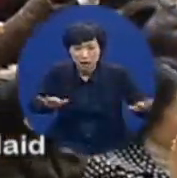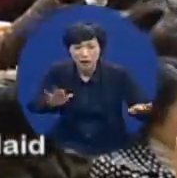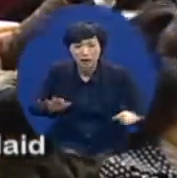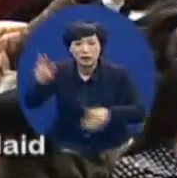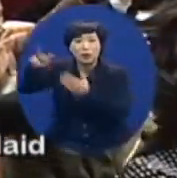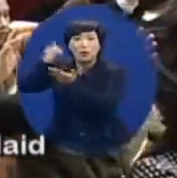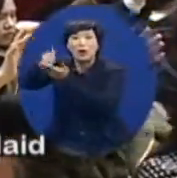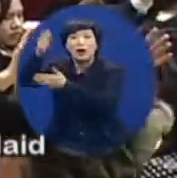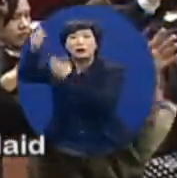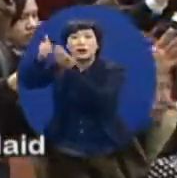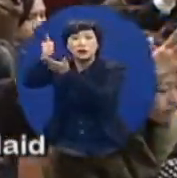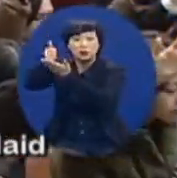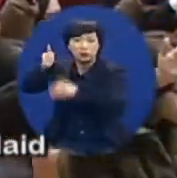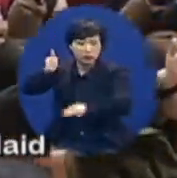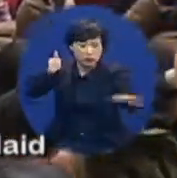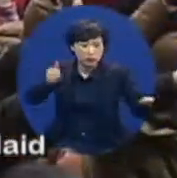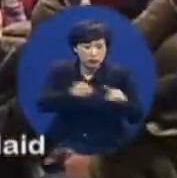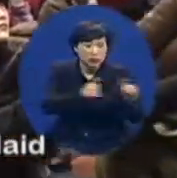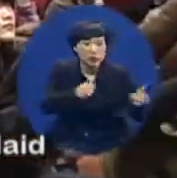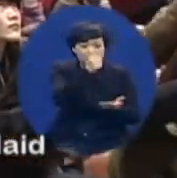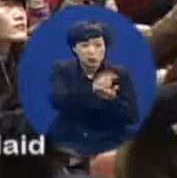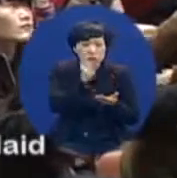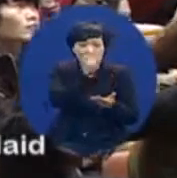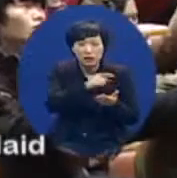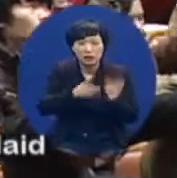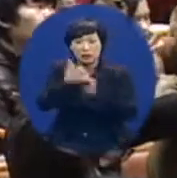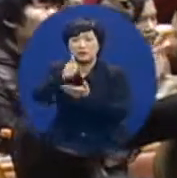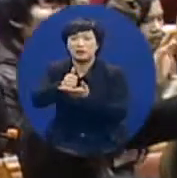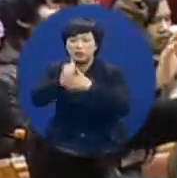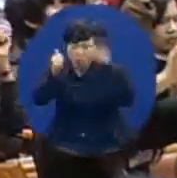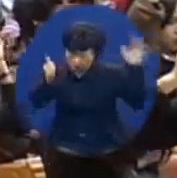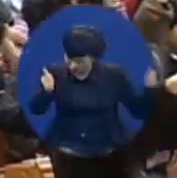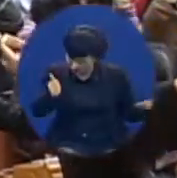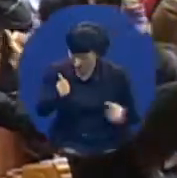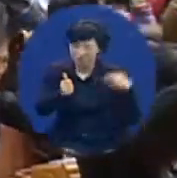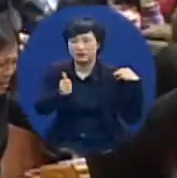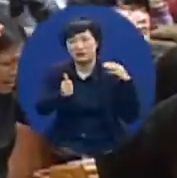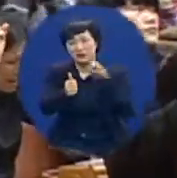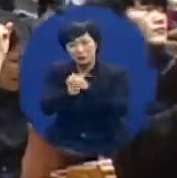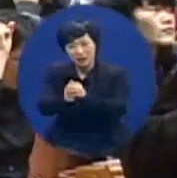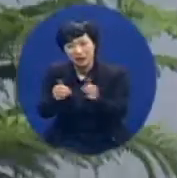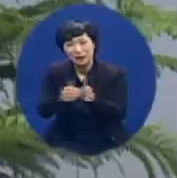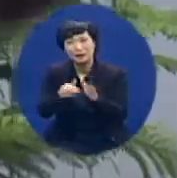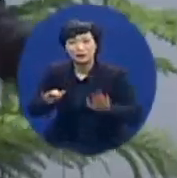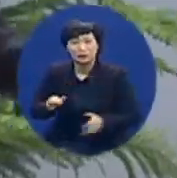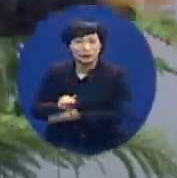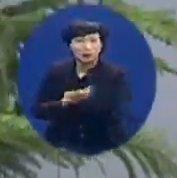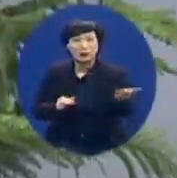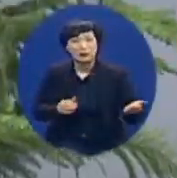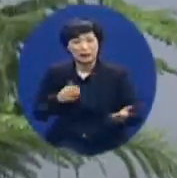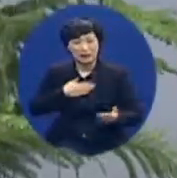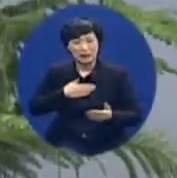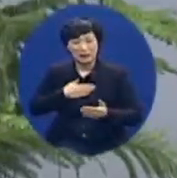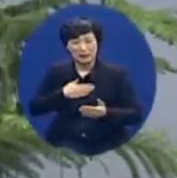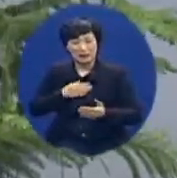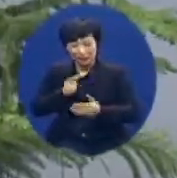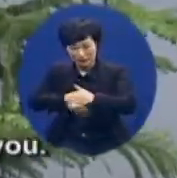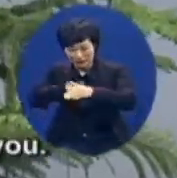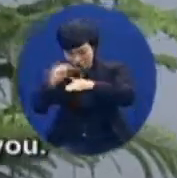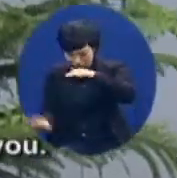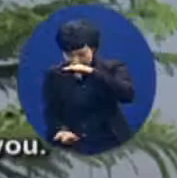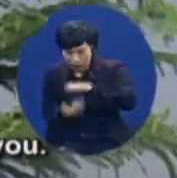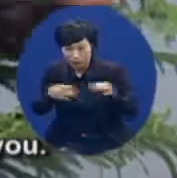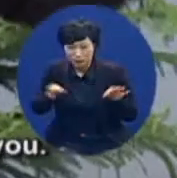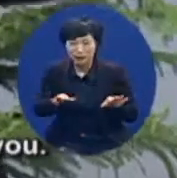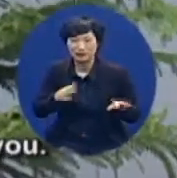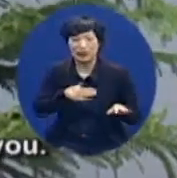죄악을 그에게 담당시키셨도다 이것이 여러분에게 이루어지는 순간에